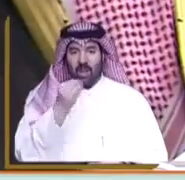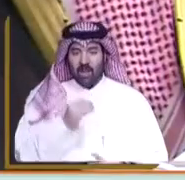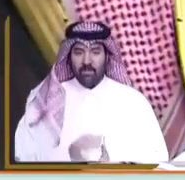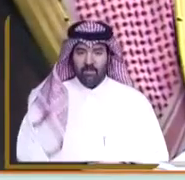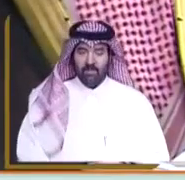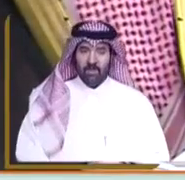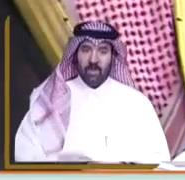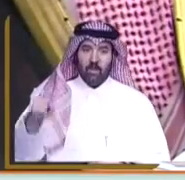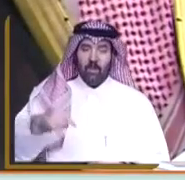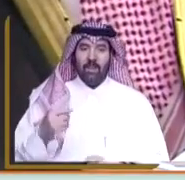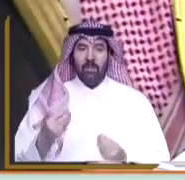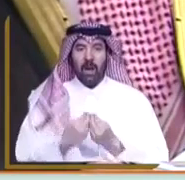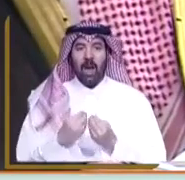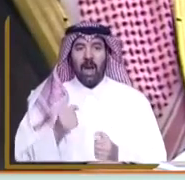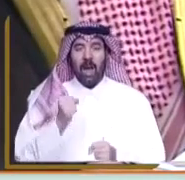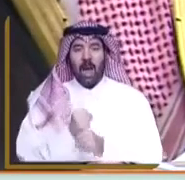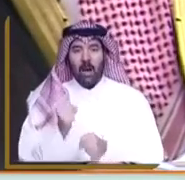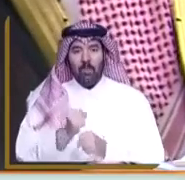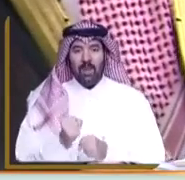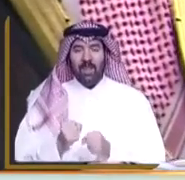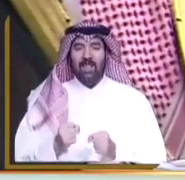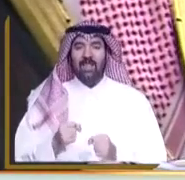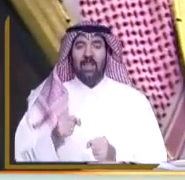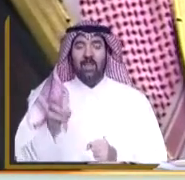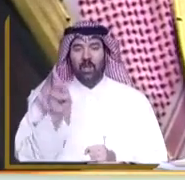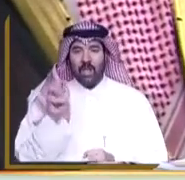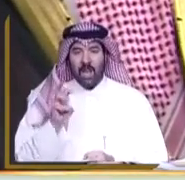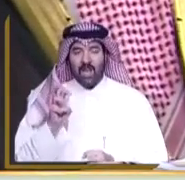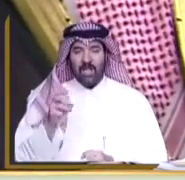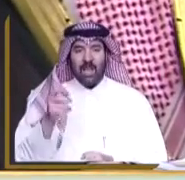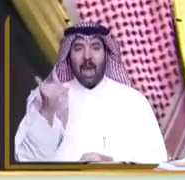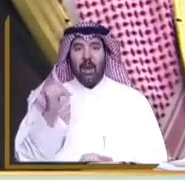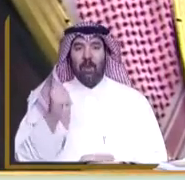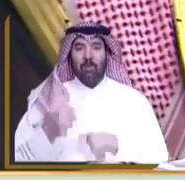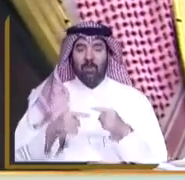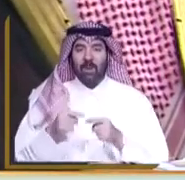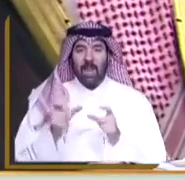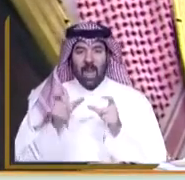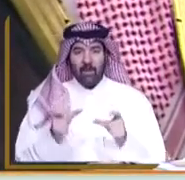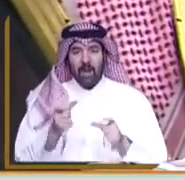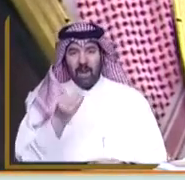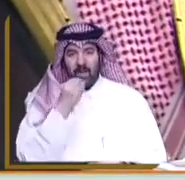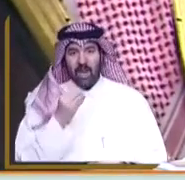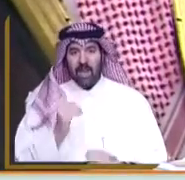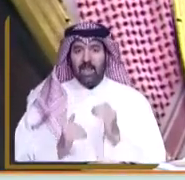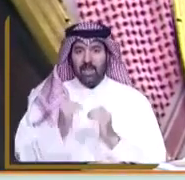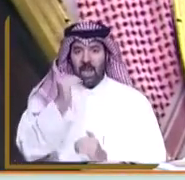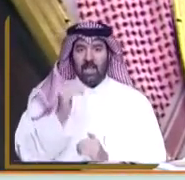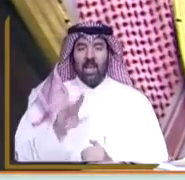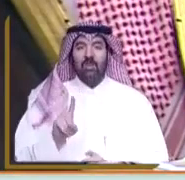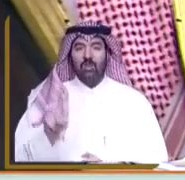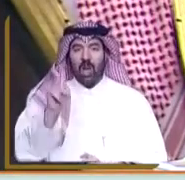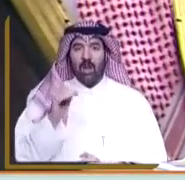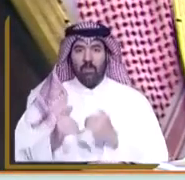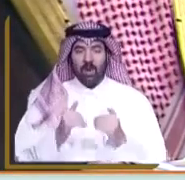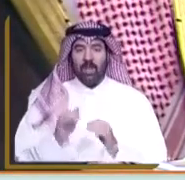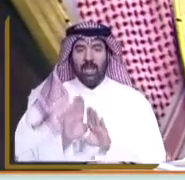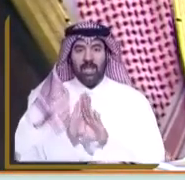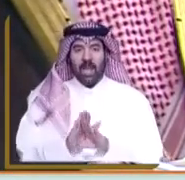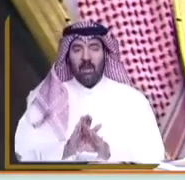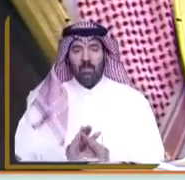المملكة مع مؤسسات مجموعة التنسيق العربية لتعزيز الأمن الغذائي، حيث أطلقت حزمة